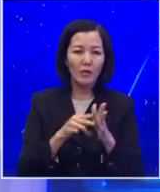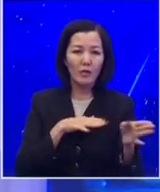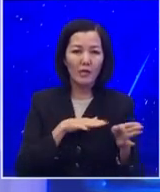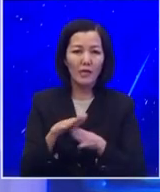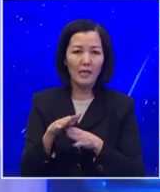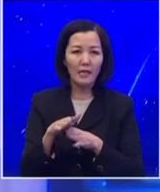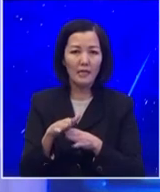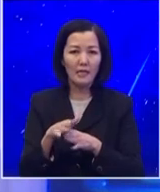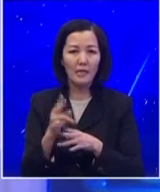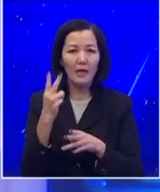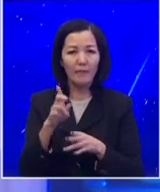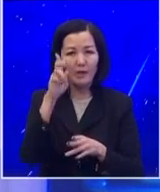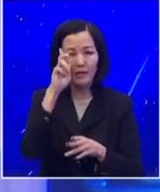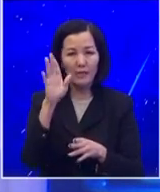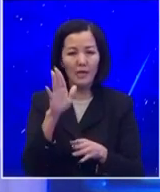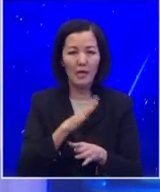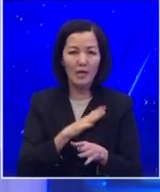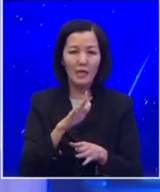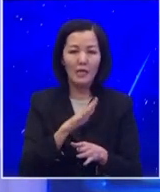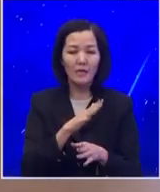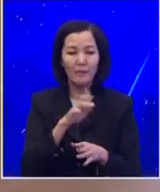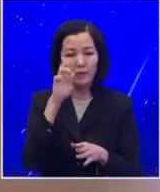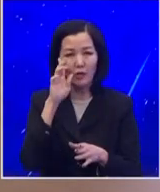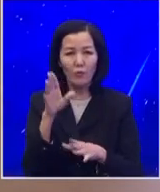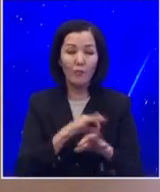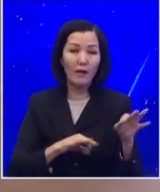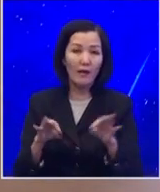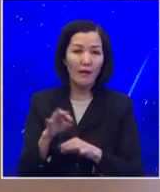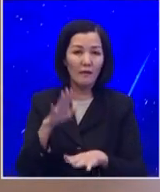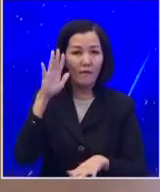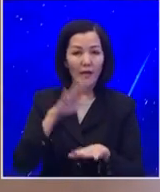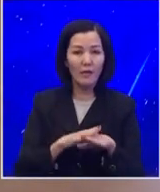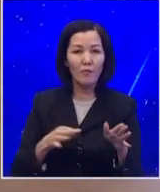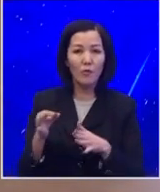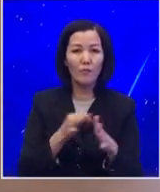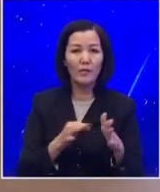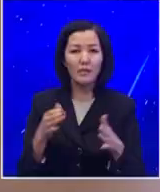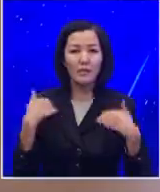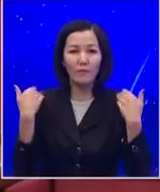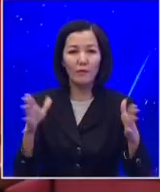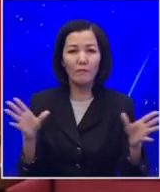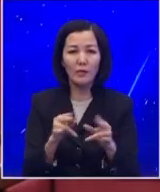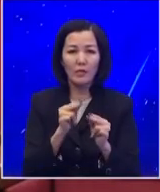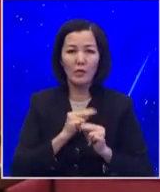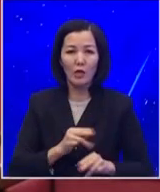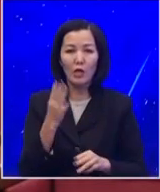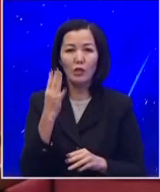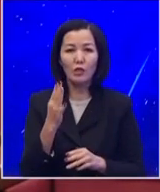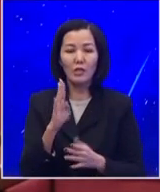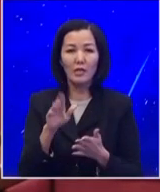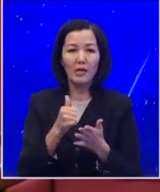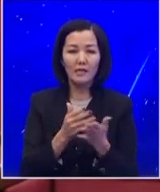реализация приоритетных для обеих сторон проектов. Аким области отметил значимость предложенного сотрудничества,